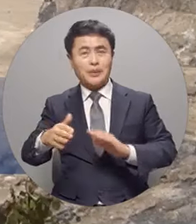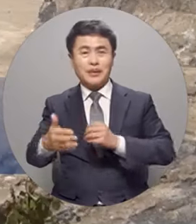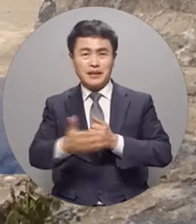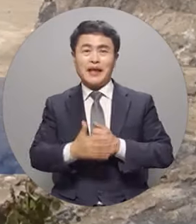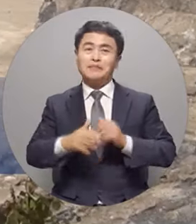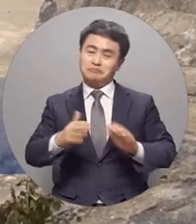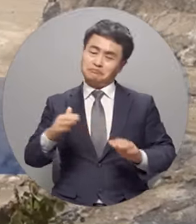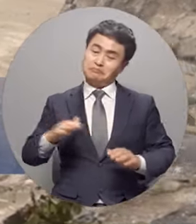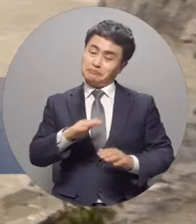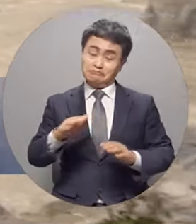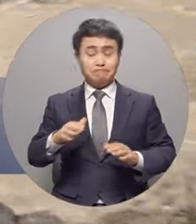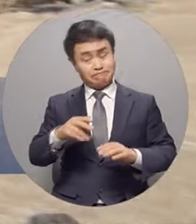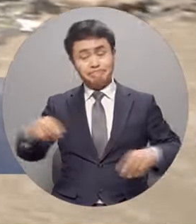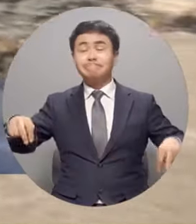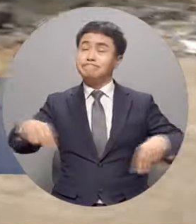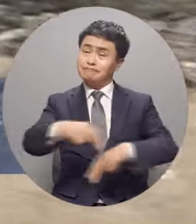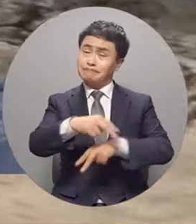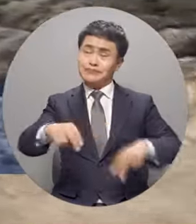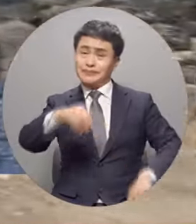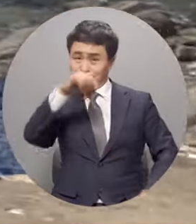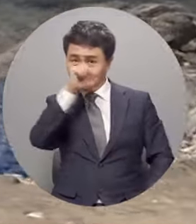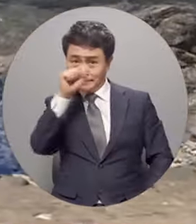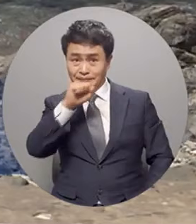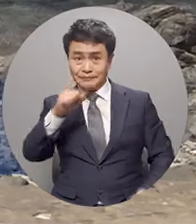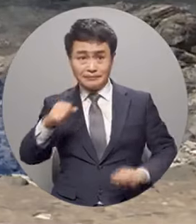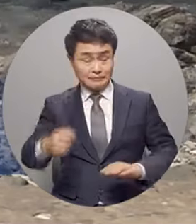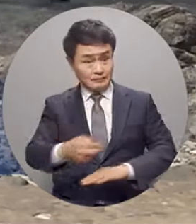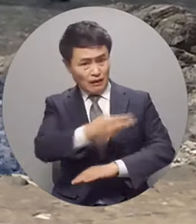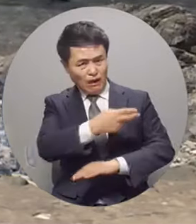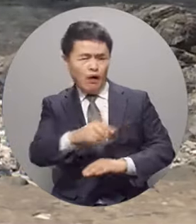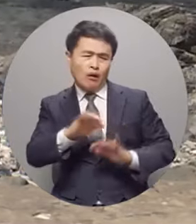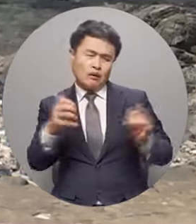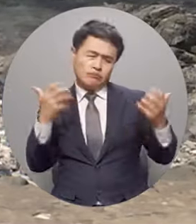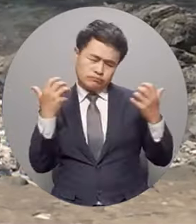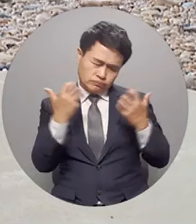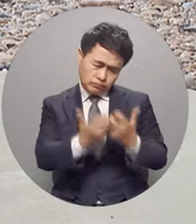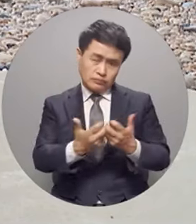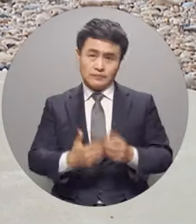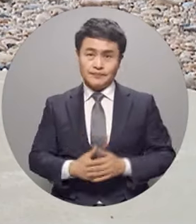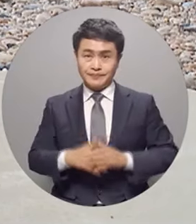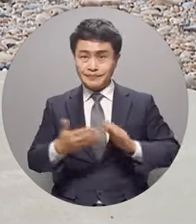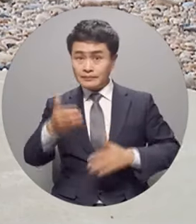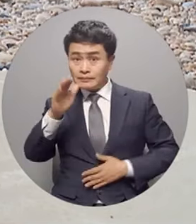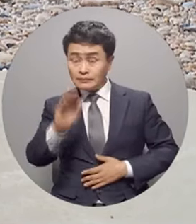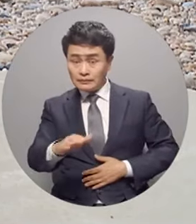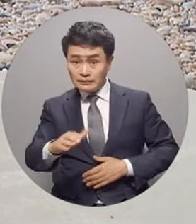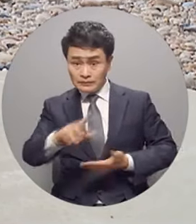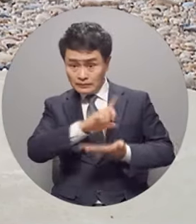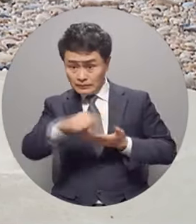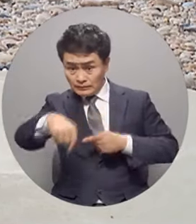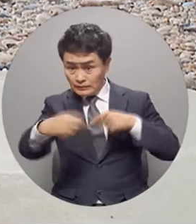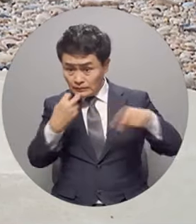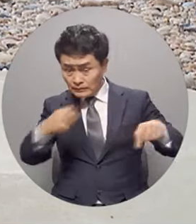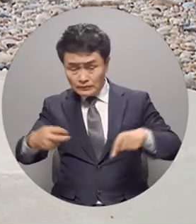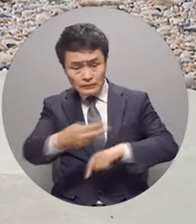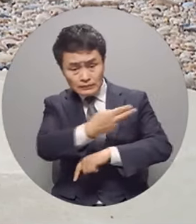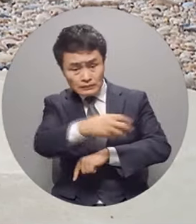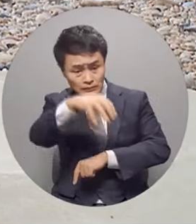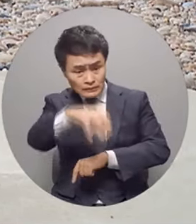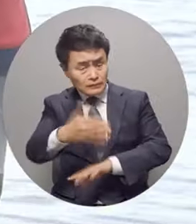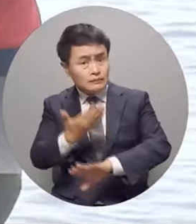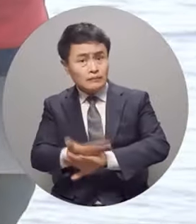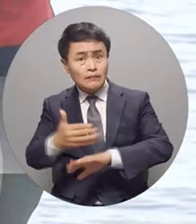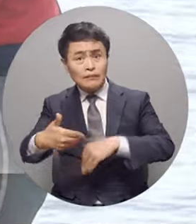그냥 저희끼리 이렇게 왔다 갔다 하기에는 좋은 거 같아요 해수욕장은 사람들이 너무 많고 하지만 지자체가 관리하는 일반 해수욕장과